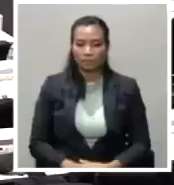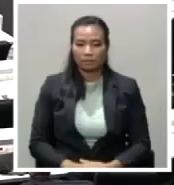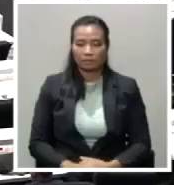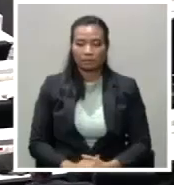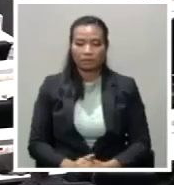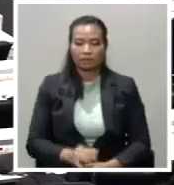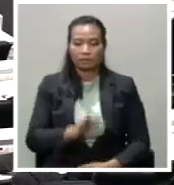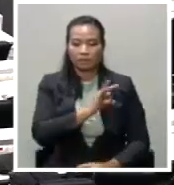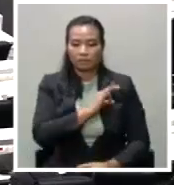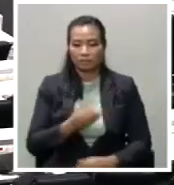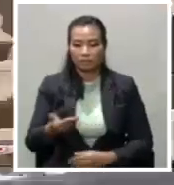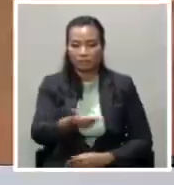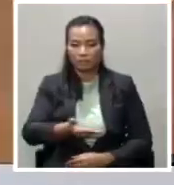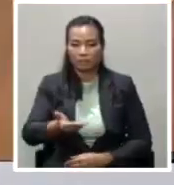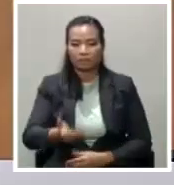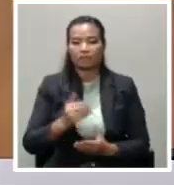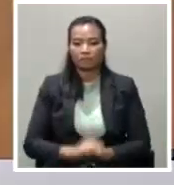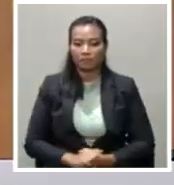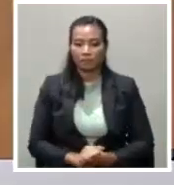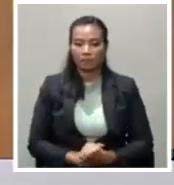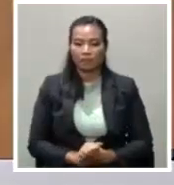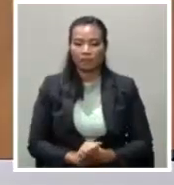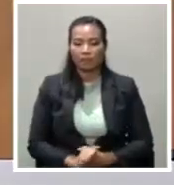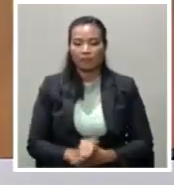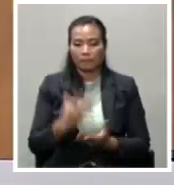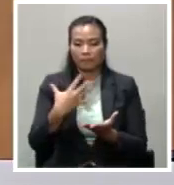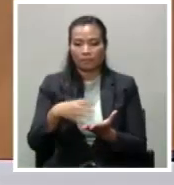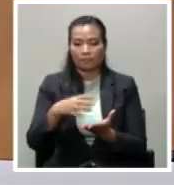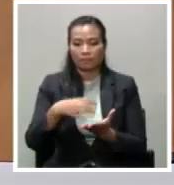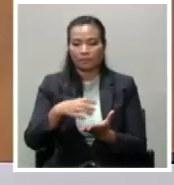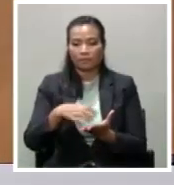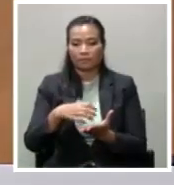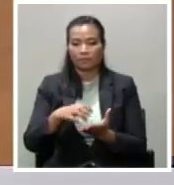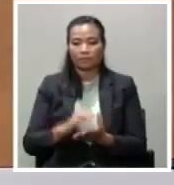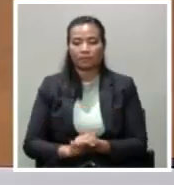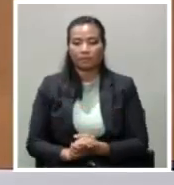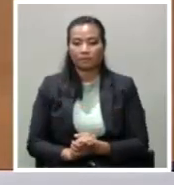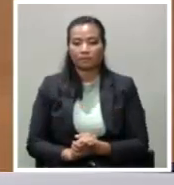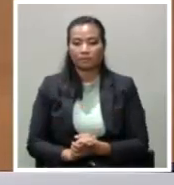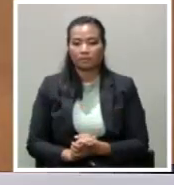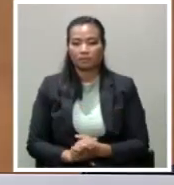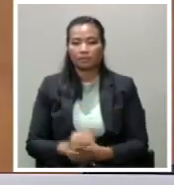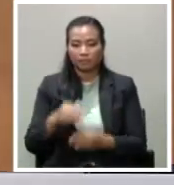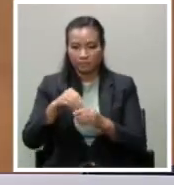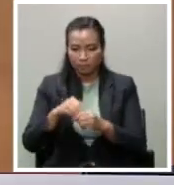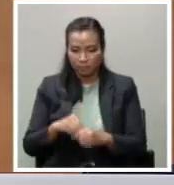สมาชิกที่รบครับผมขออนุญาตสั้นๆคือเราก็อยู่